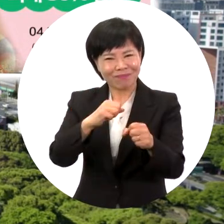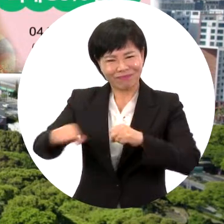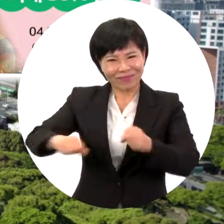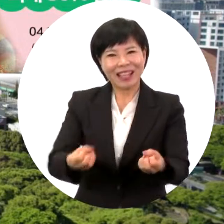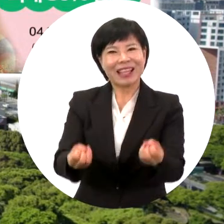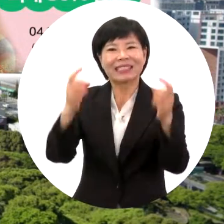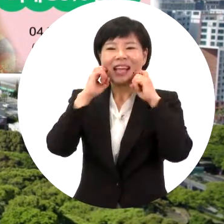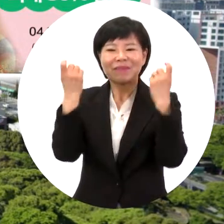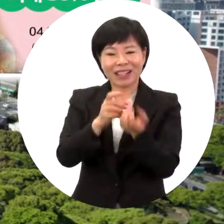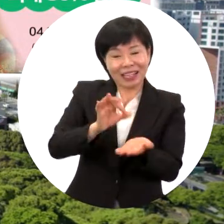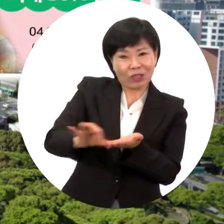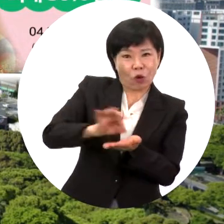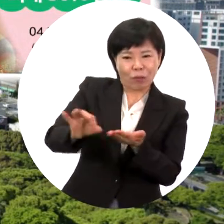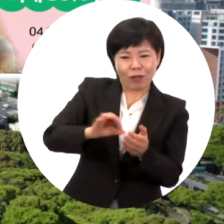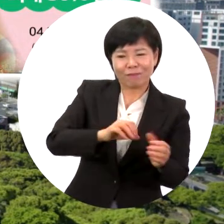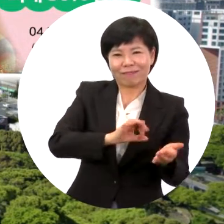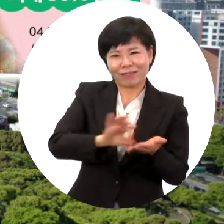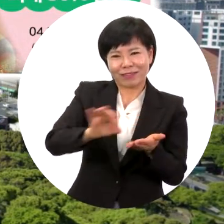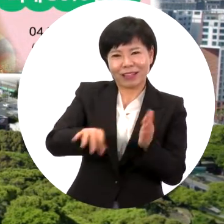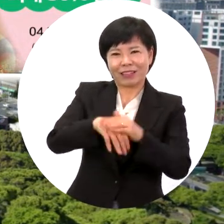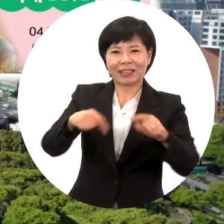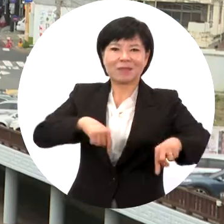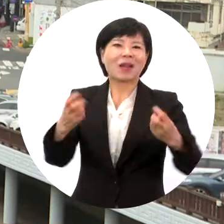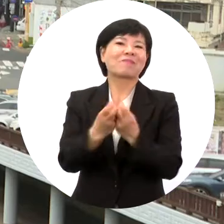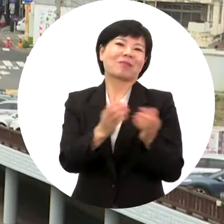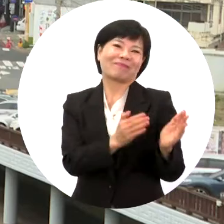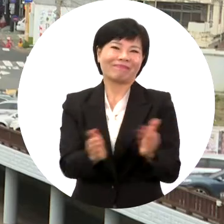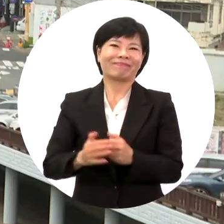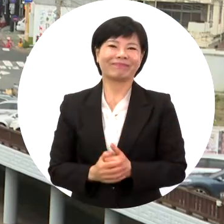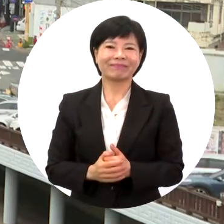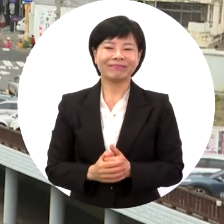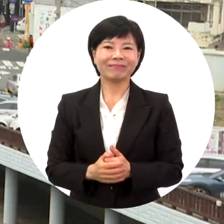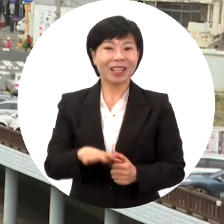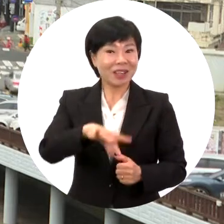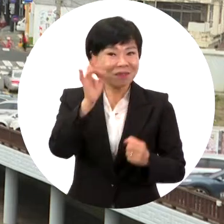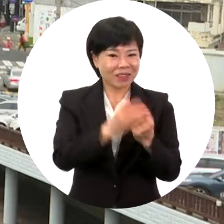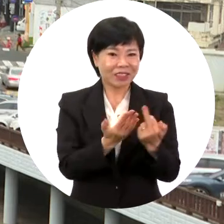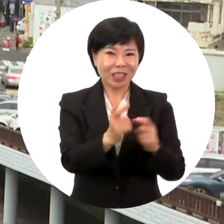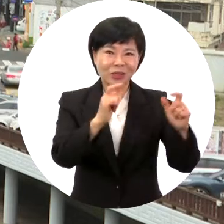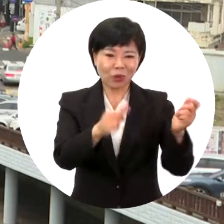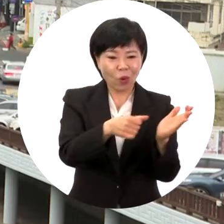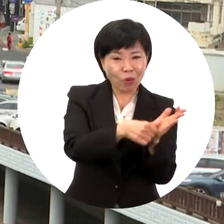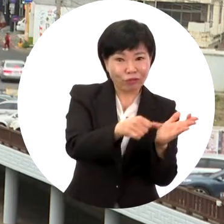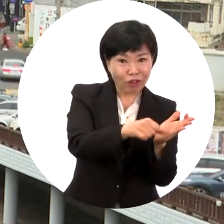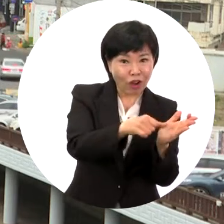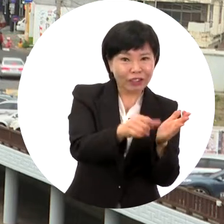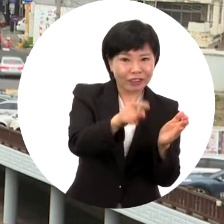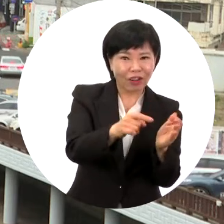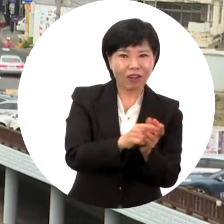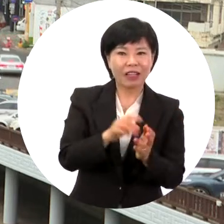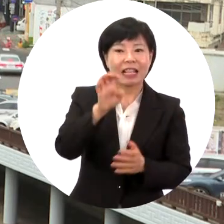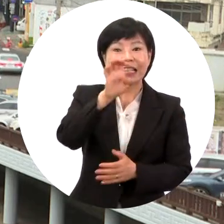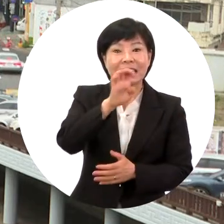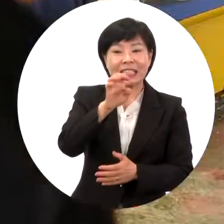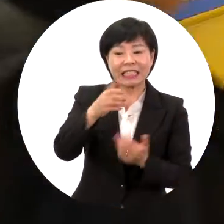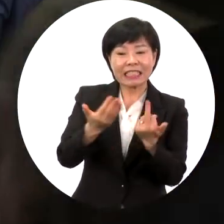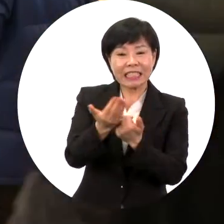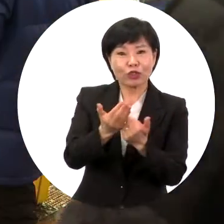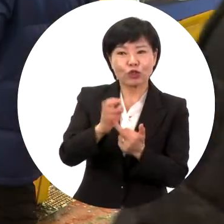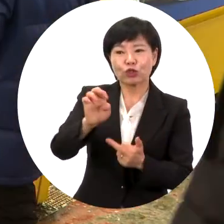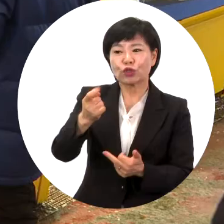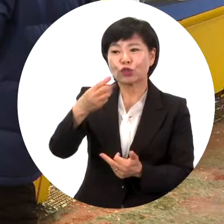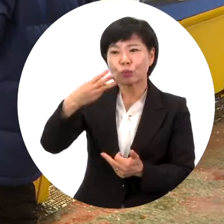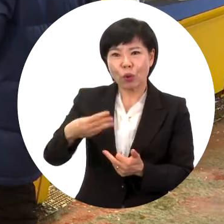지급 등 민간 소비 활성화 시책을 마련했습니다. 우선 제주 제품 직영 매장인 이제주몰에서